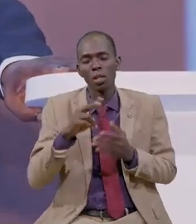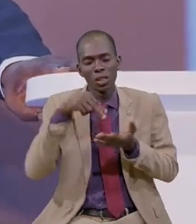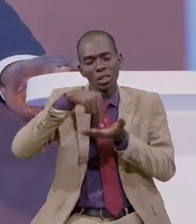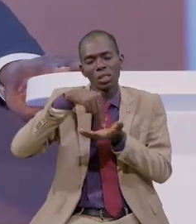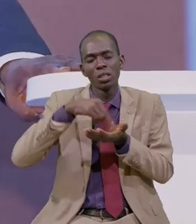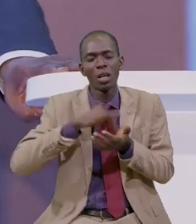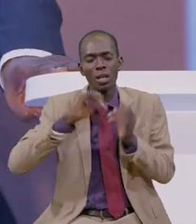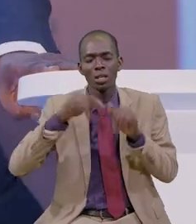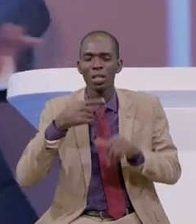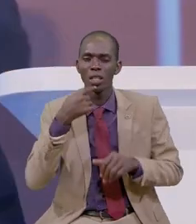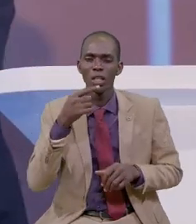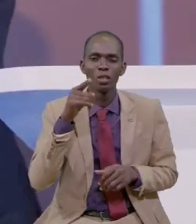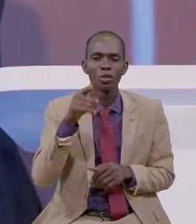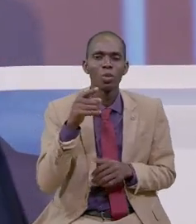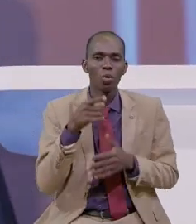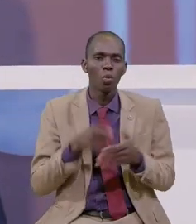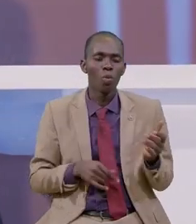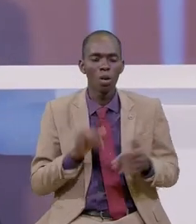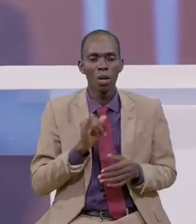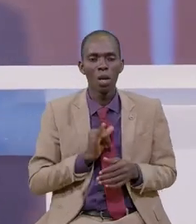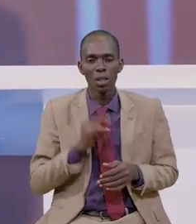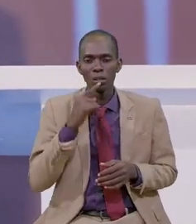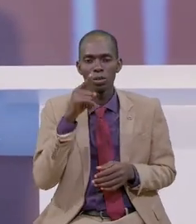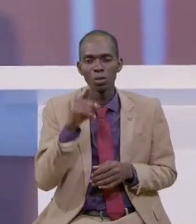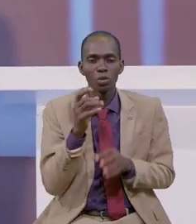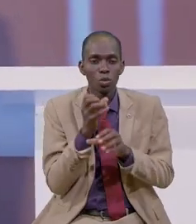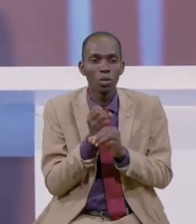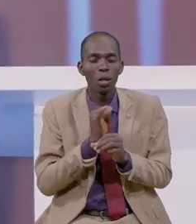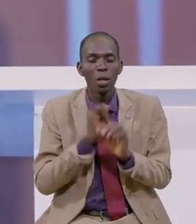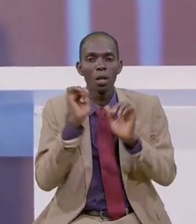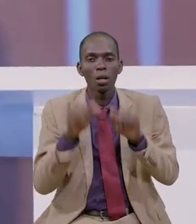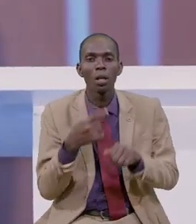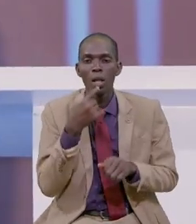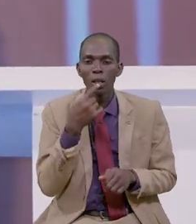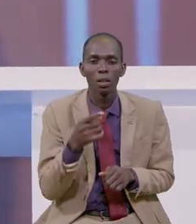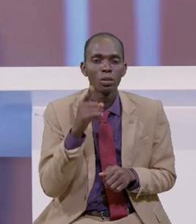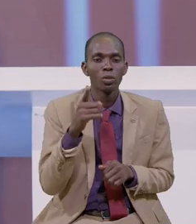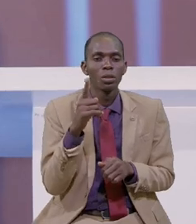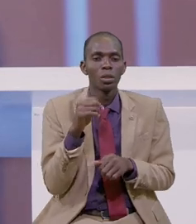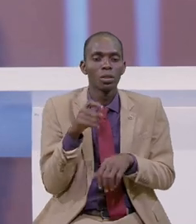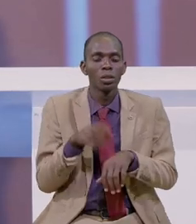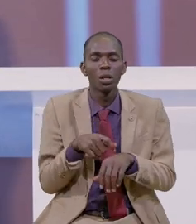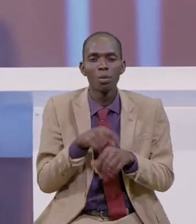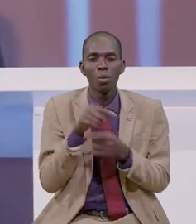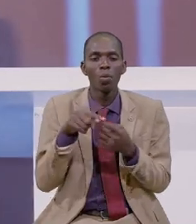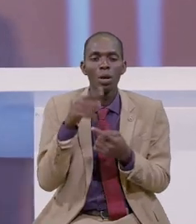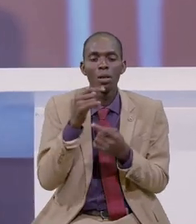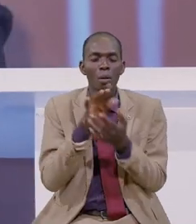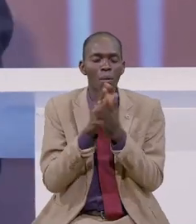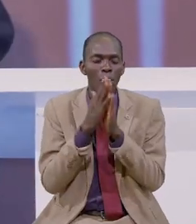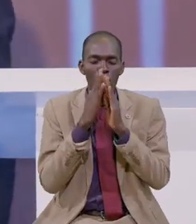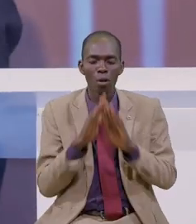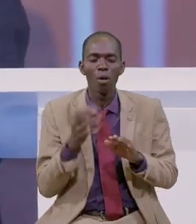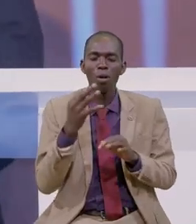dire ce que j'ai dit à Dieu. Et je peux te dire ce moment-là, lorsque la paix de Dieu et